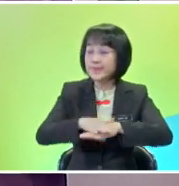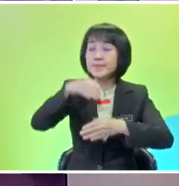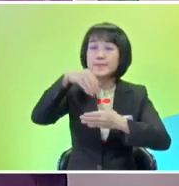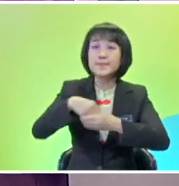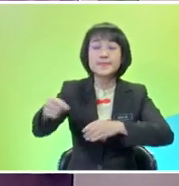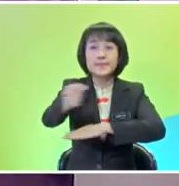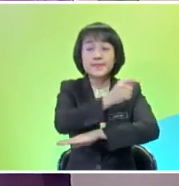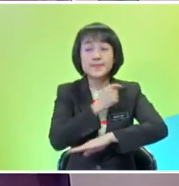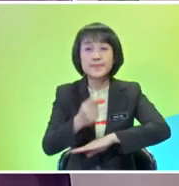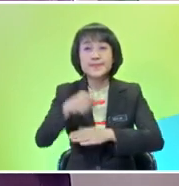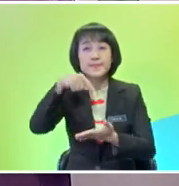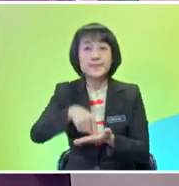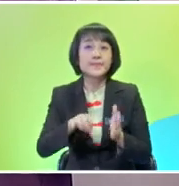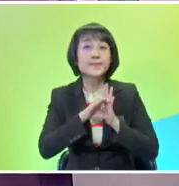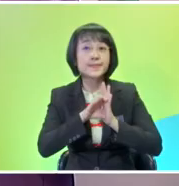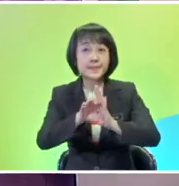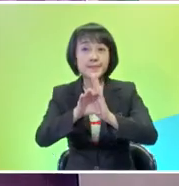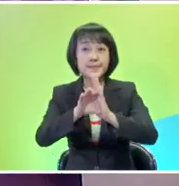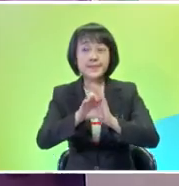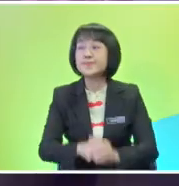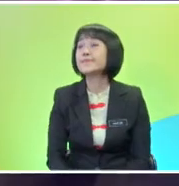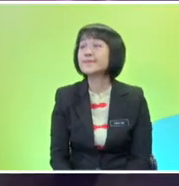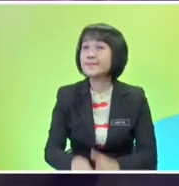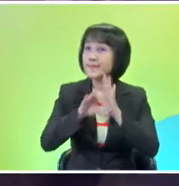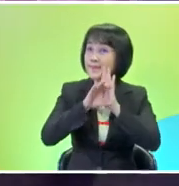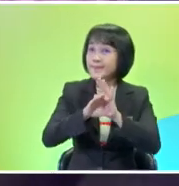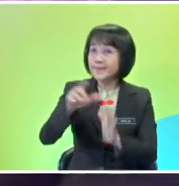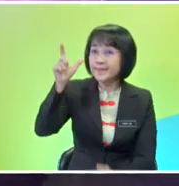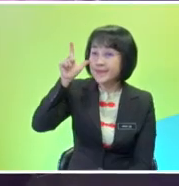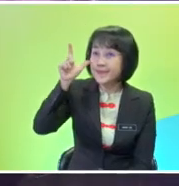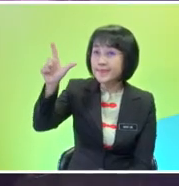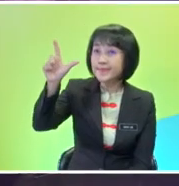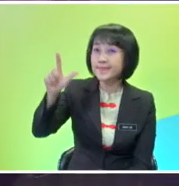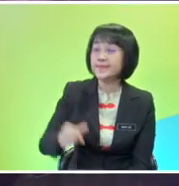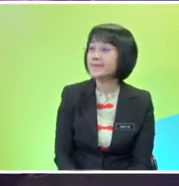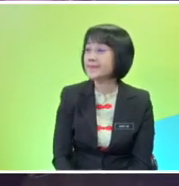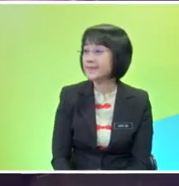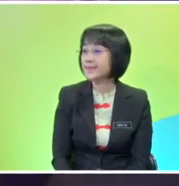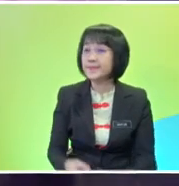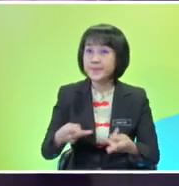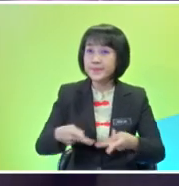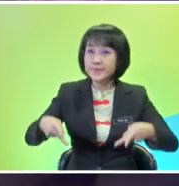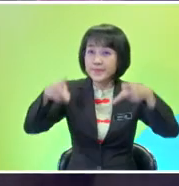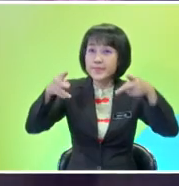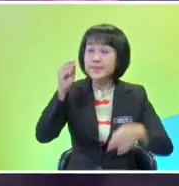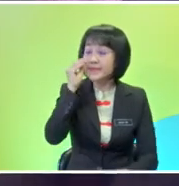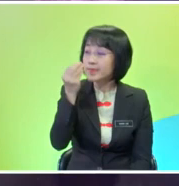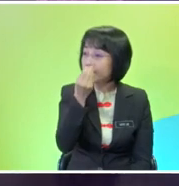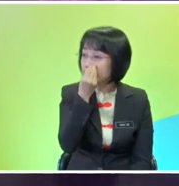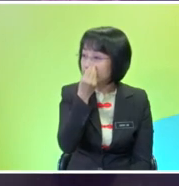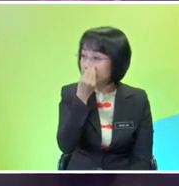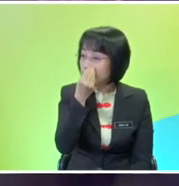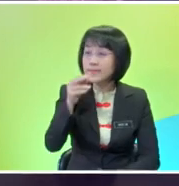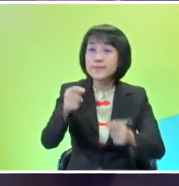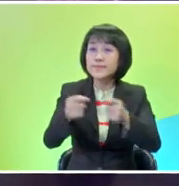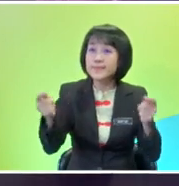ni contohnya okey contohnya kita lihat Pasu bunga ked ya di mana